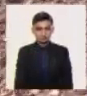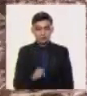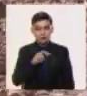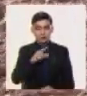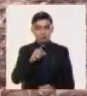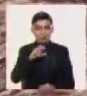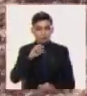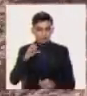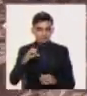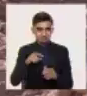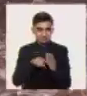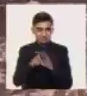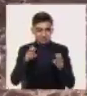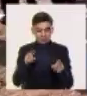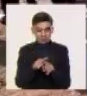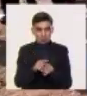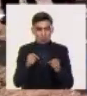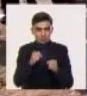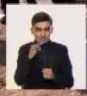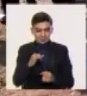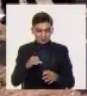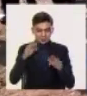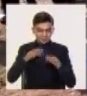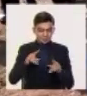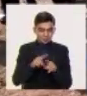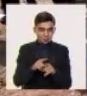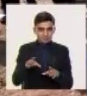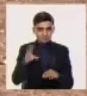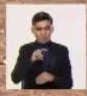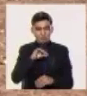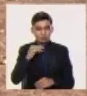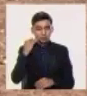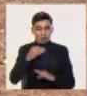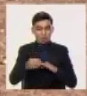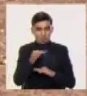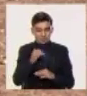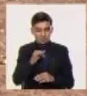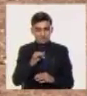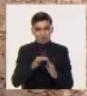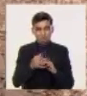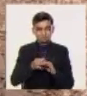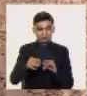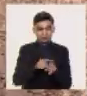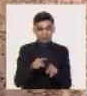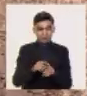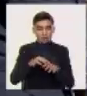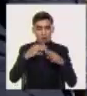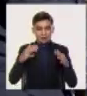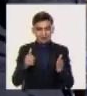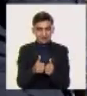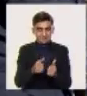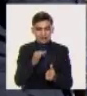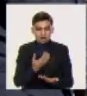Алгабас, наверное, можно назвать одним из самых холодных и заснеженных населенных пунктов Туркестанской области. Село расположено у подножья гор. И